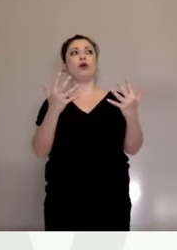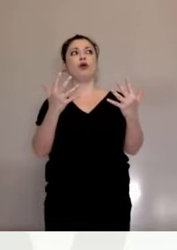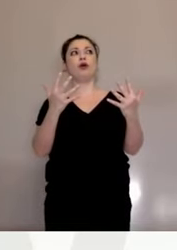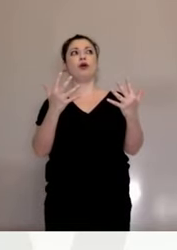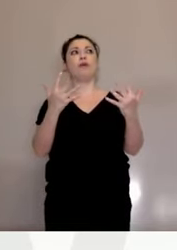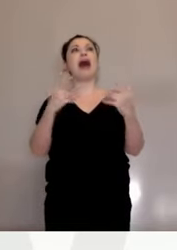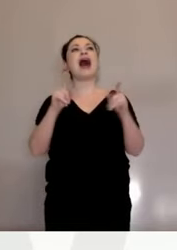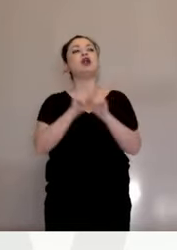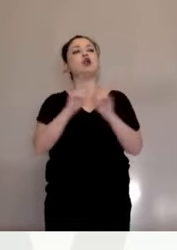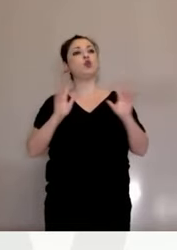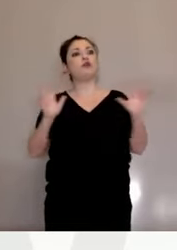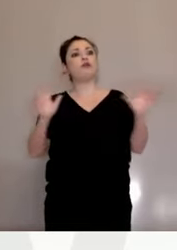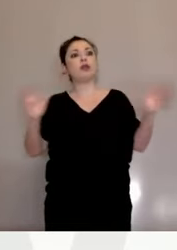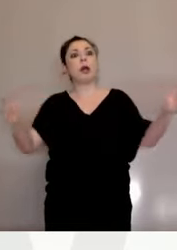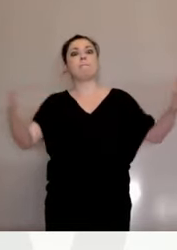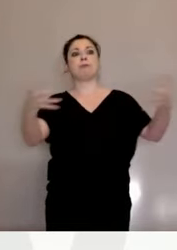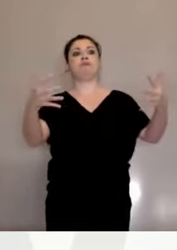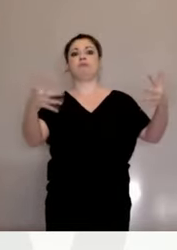totalizzato.